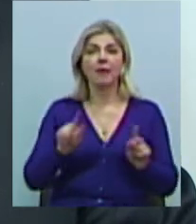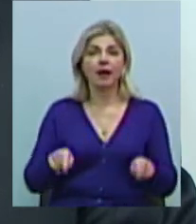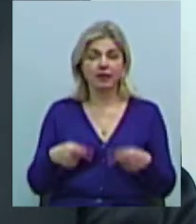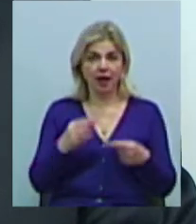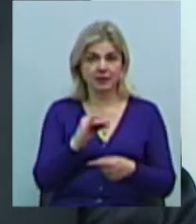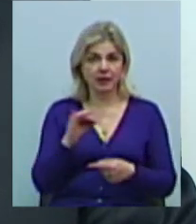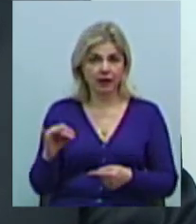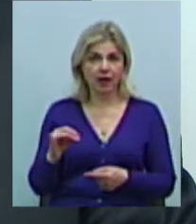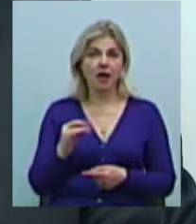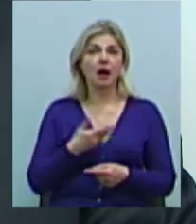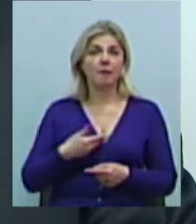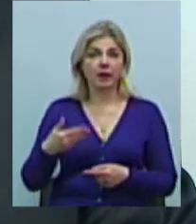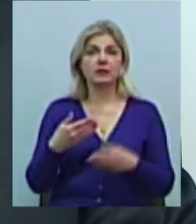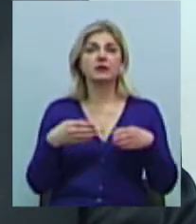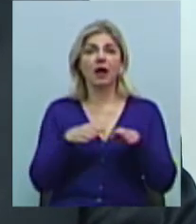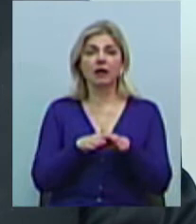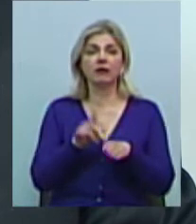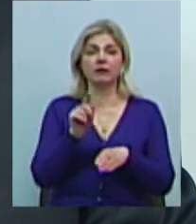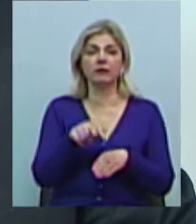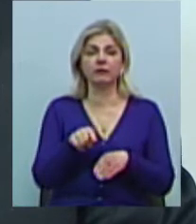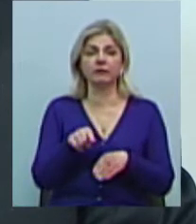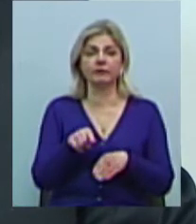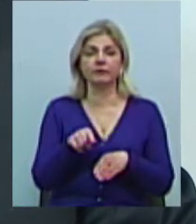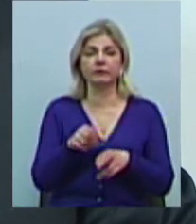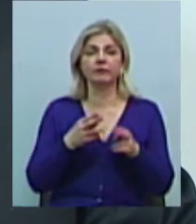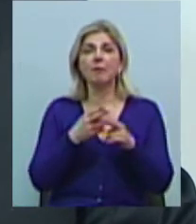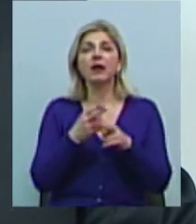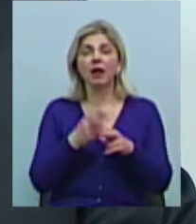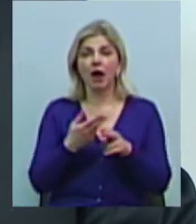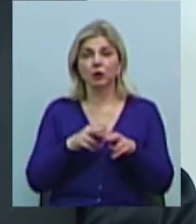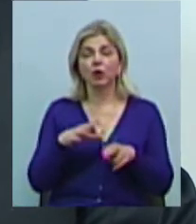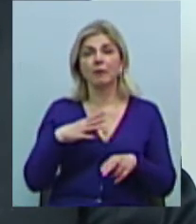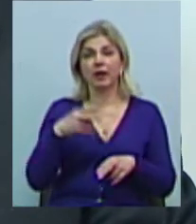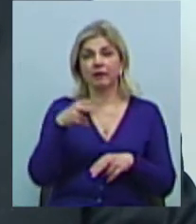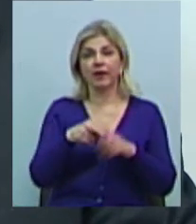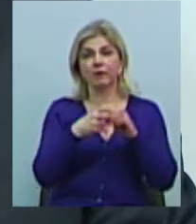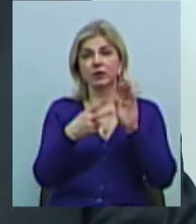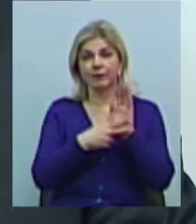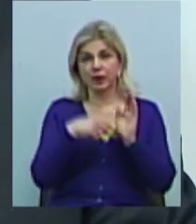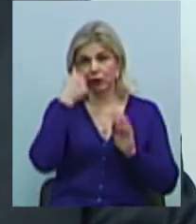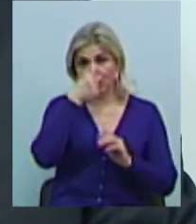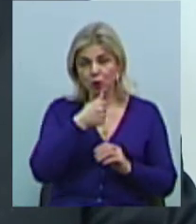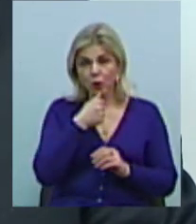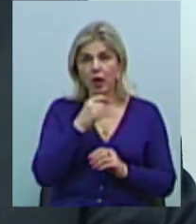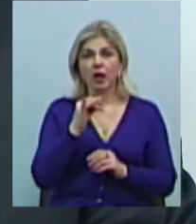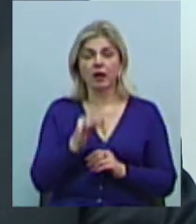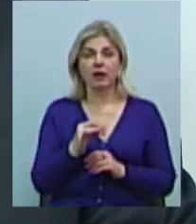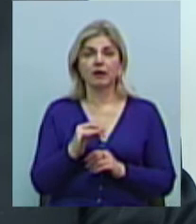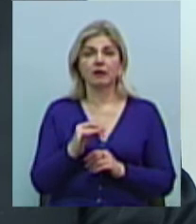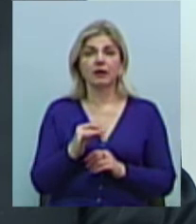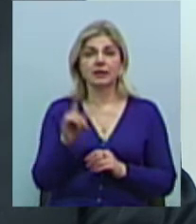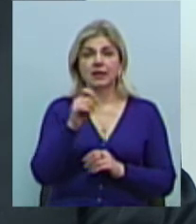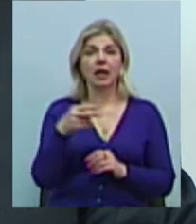закрили ті борги, які були в 2017 році. І практично